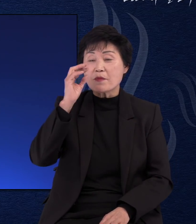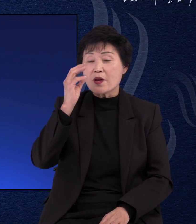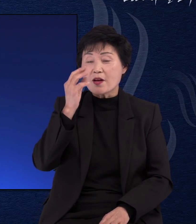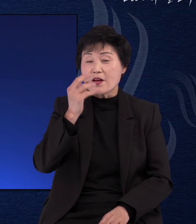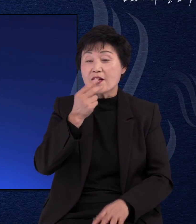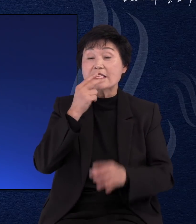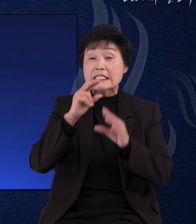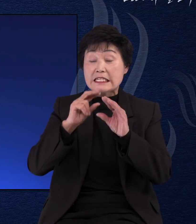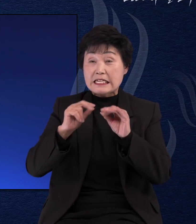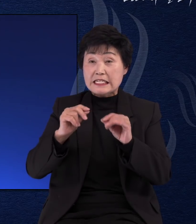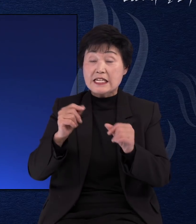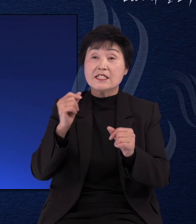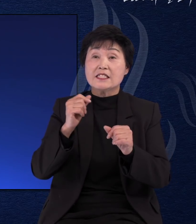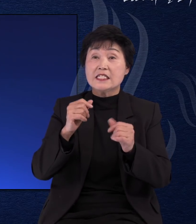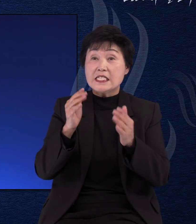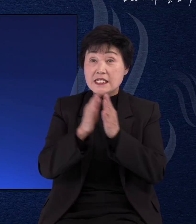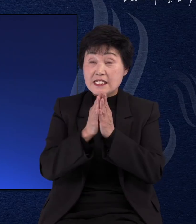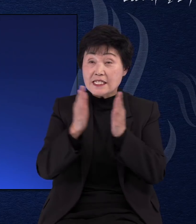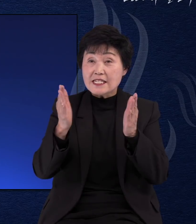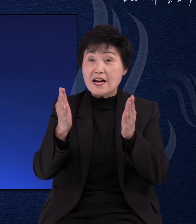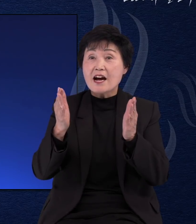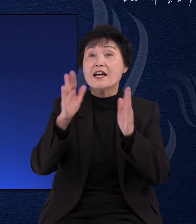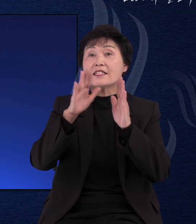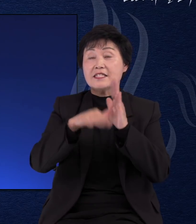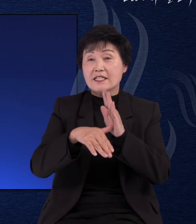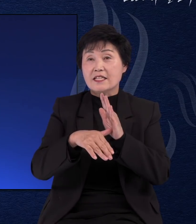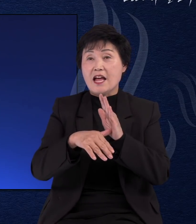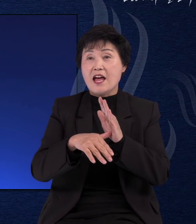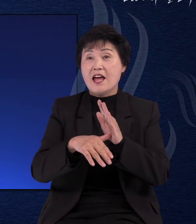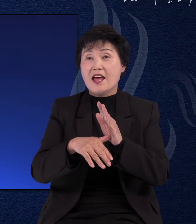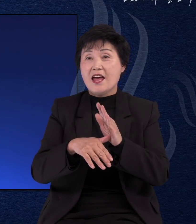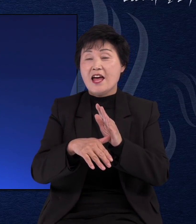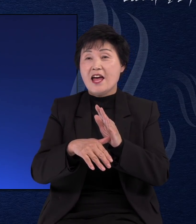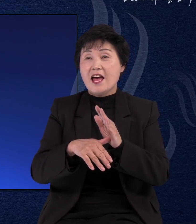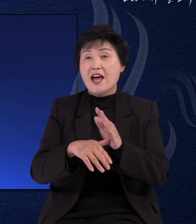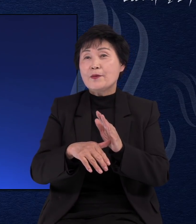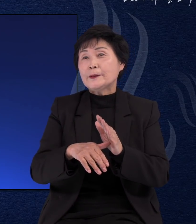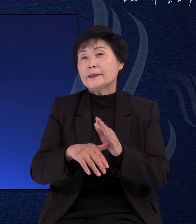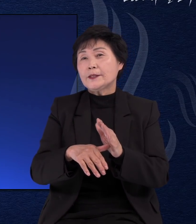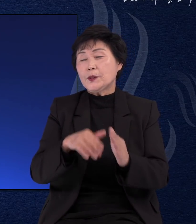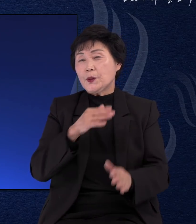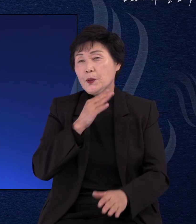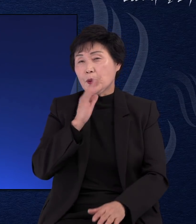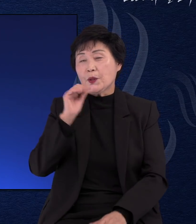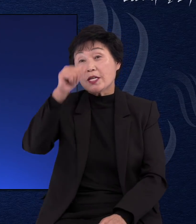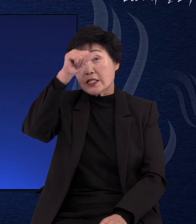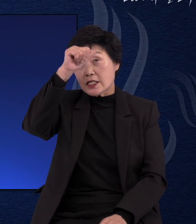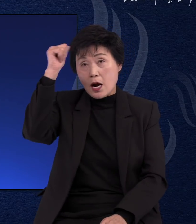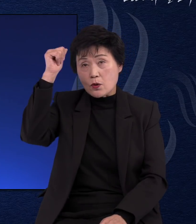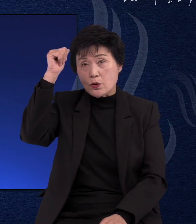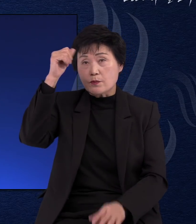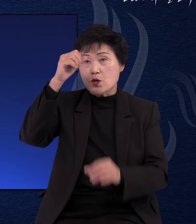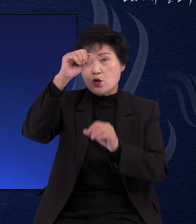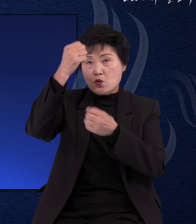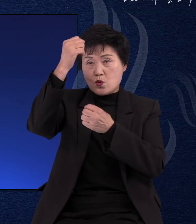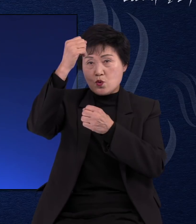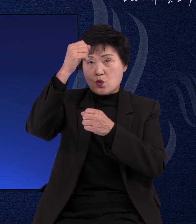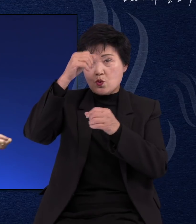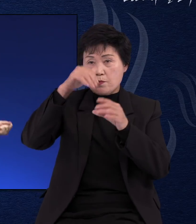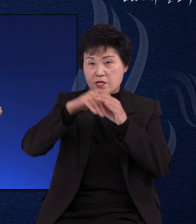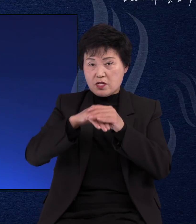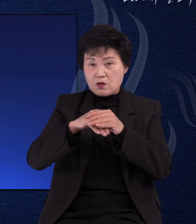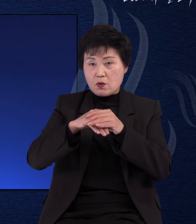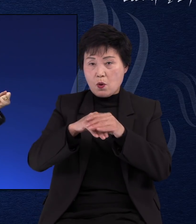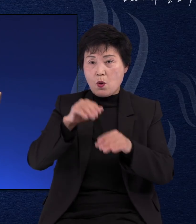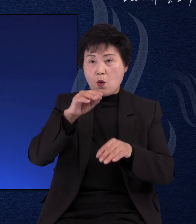가장 연로하시고 그 최고 높으신 장로님이라고 해야 할까요? 구두발을 신고 올라가서 성찬기를